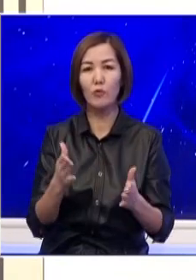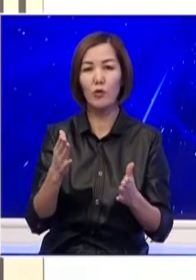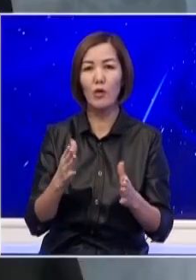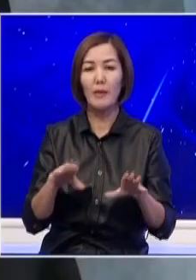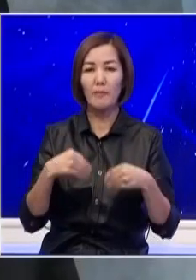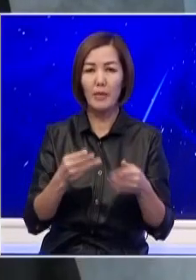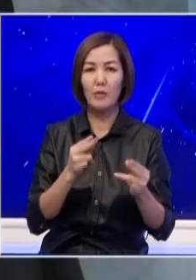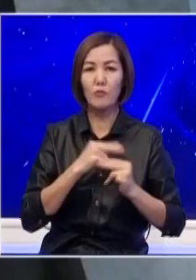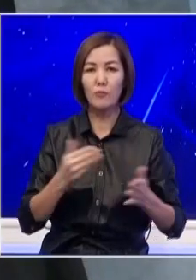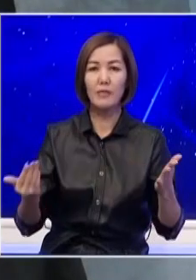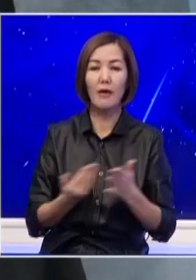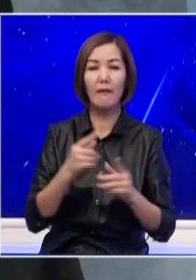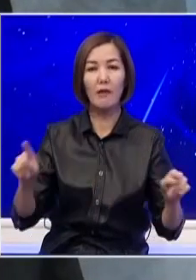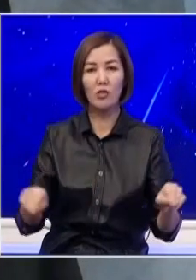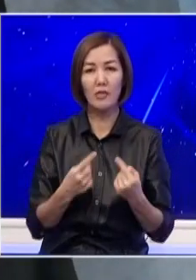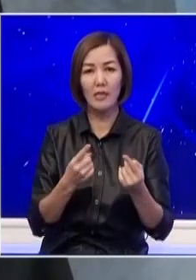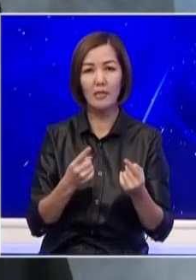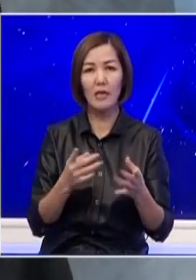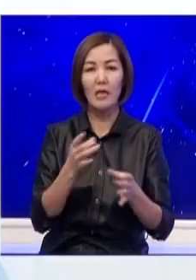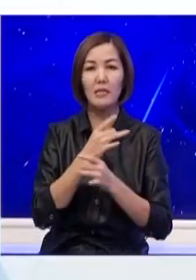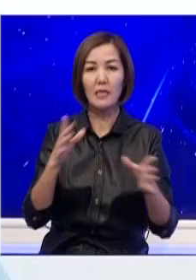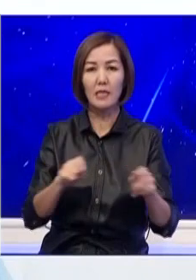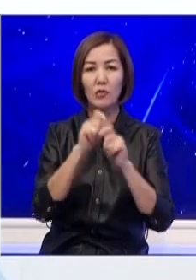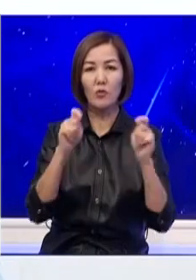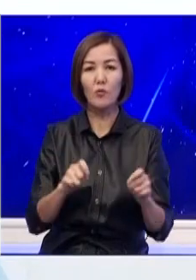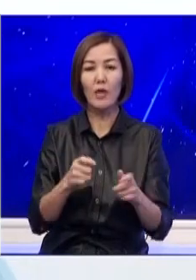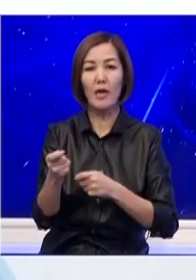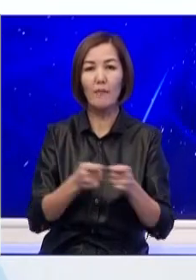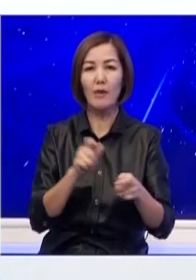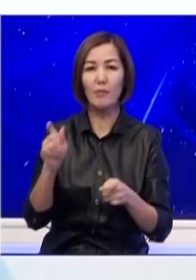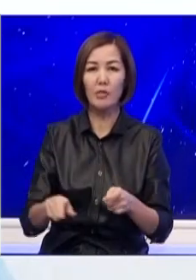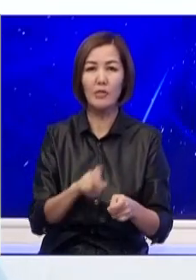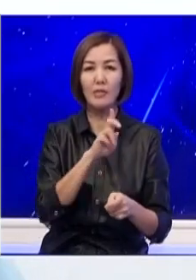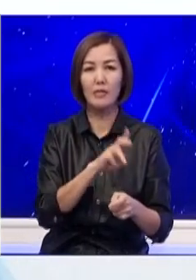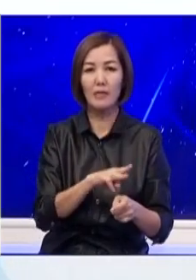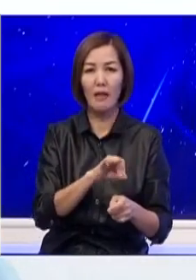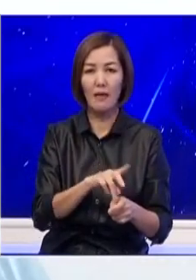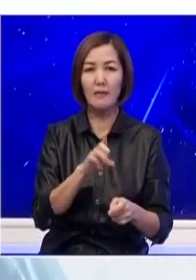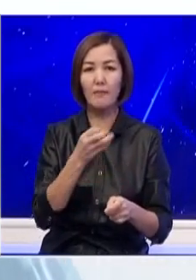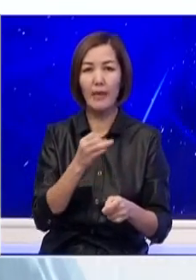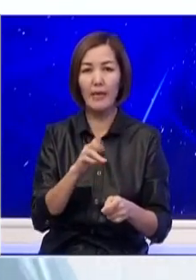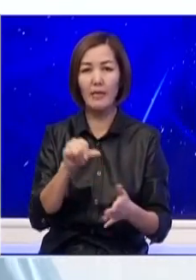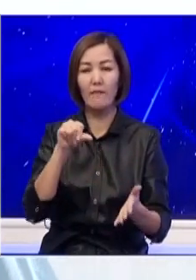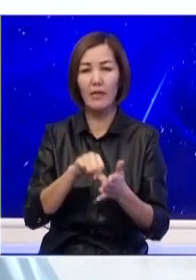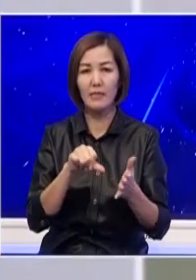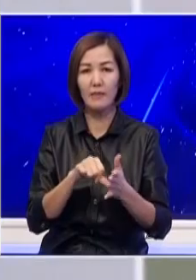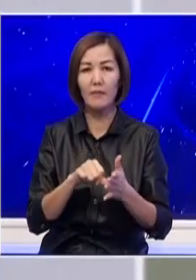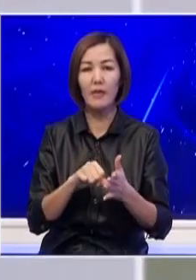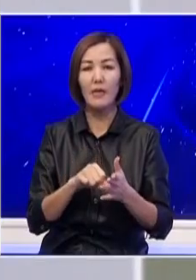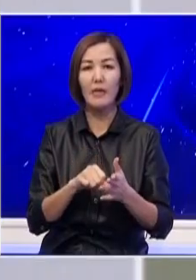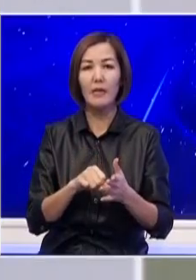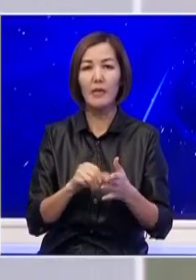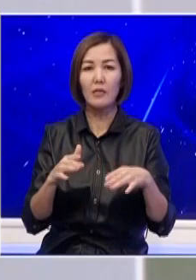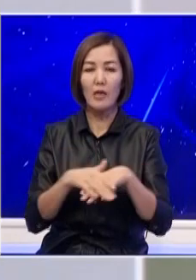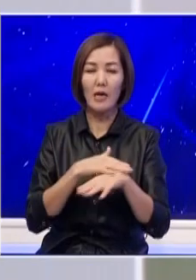Бүгінде қолданысқа беріліп, жұмысы қайта жанданды. Салтанатты ашылуына аймақ басшысы Талғат Байеділов қатысып,